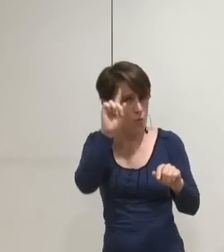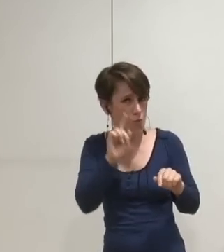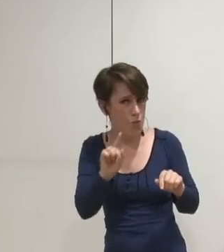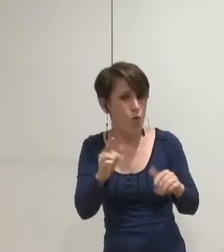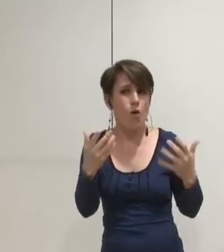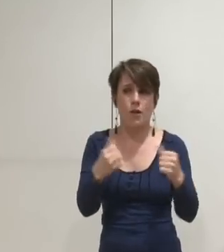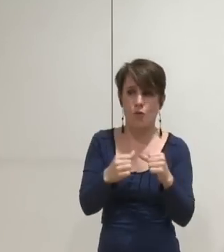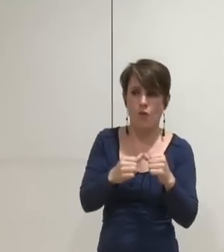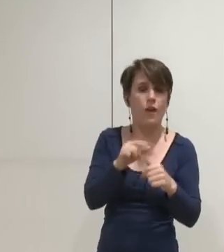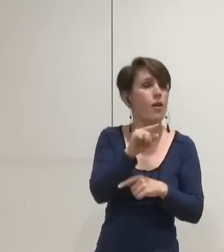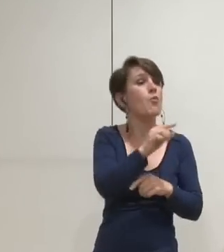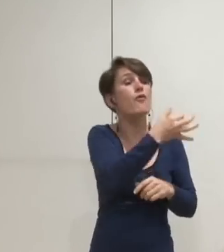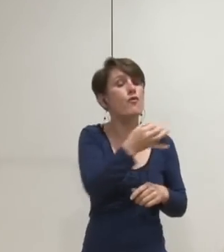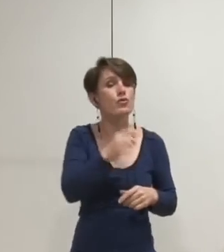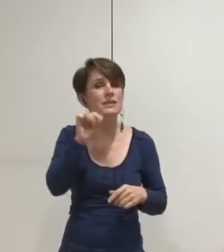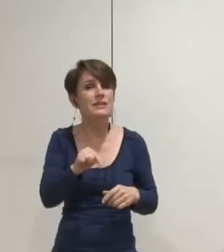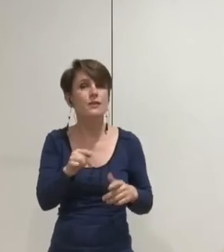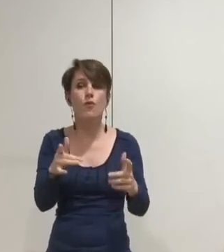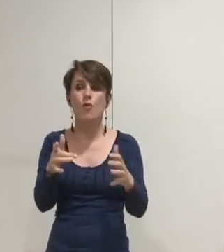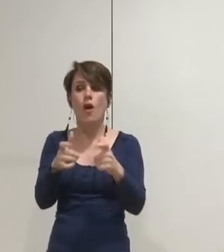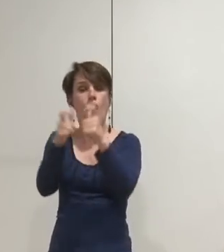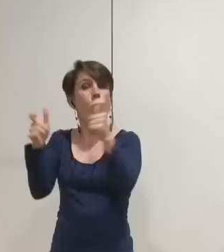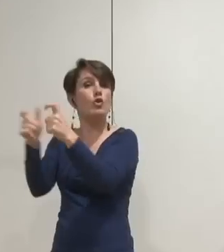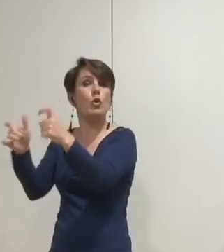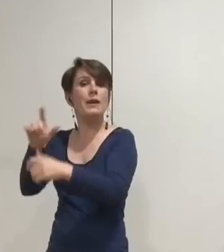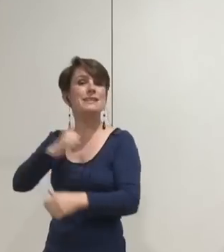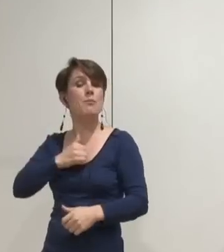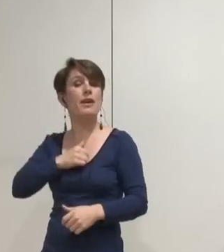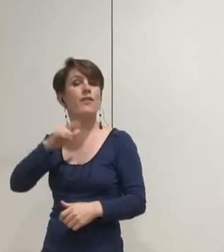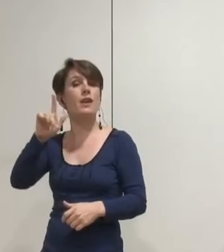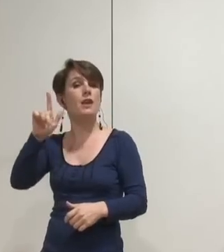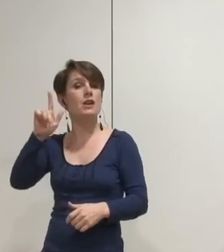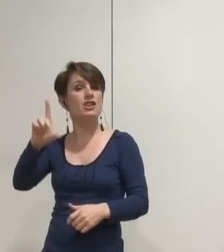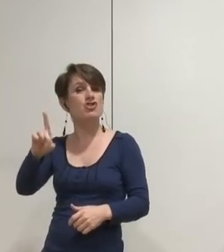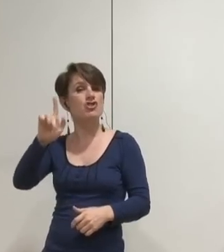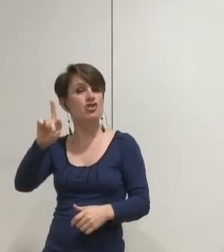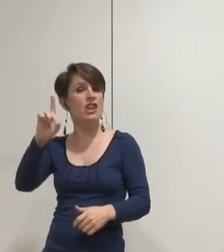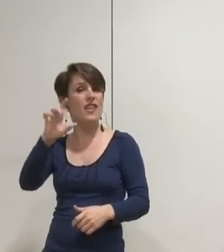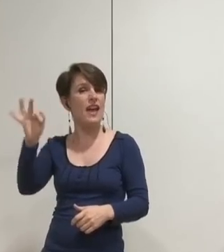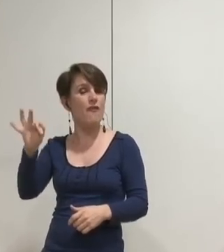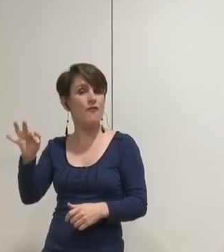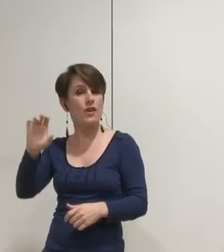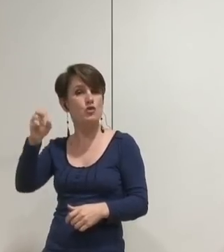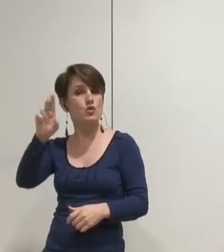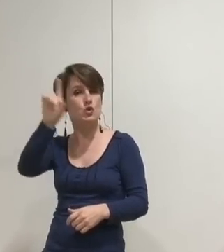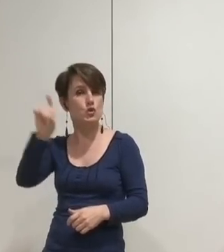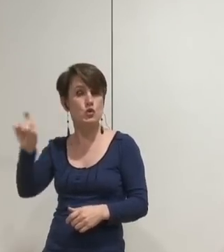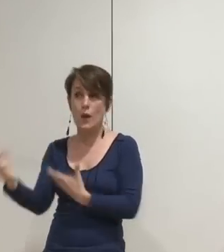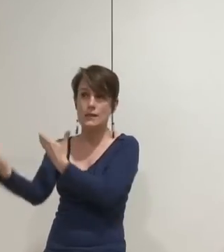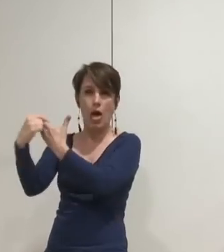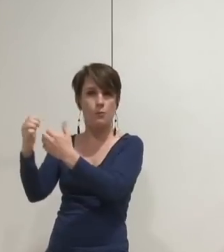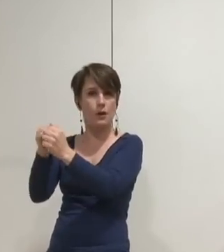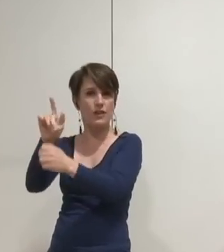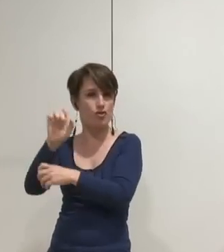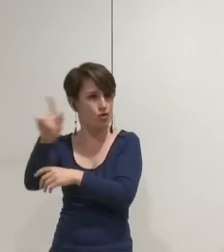grands groupes privés s'ingérer dans le fonctionnement interne de GEG vous auriez pu au lieu de reconduire la concession pour des dizaines d'années faire passer en gestion